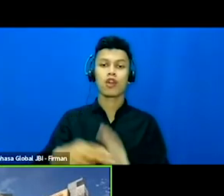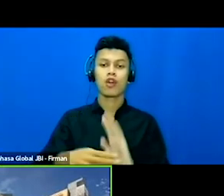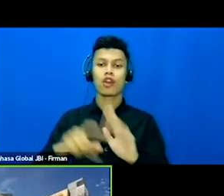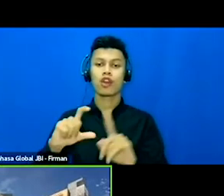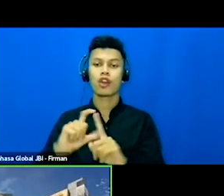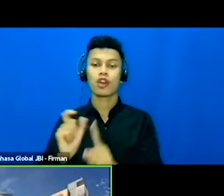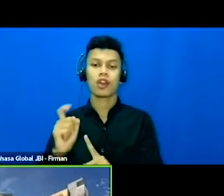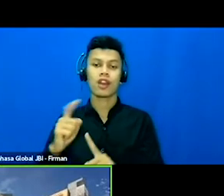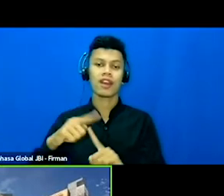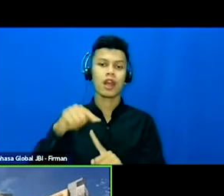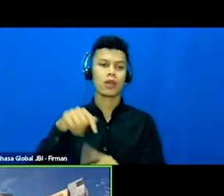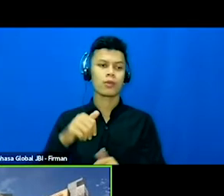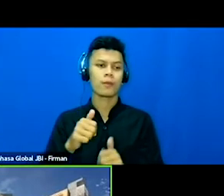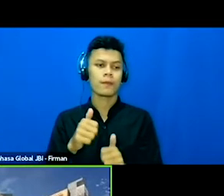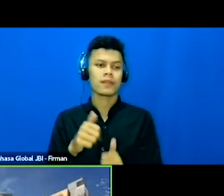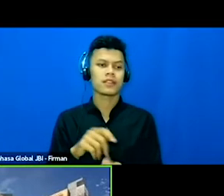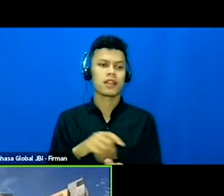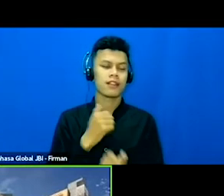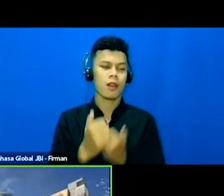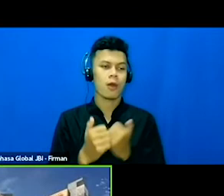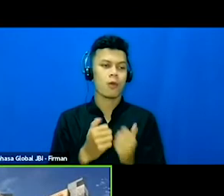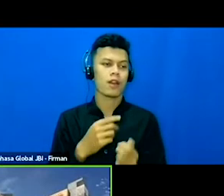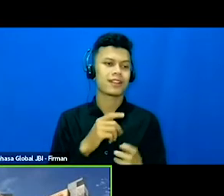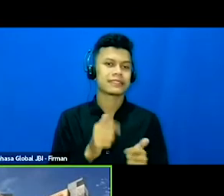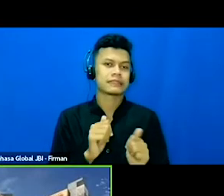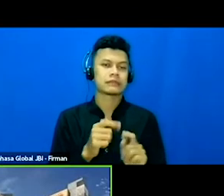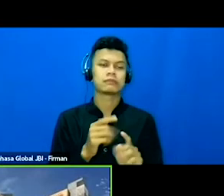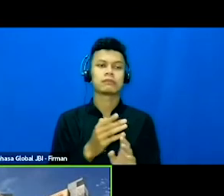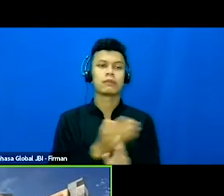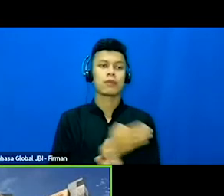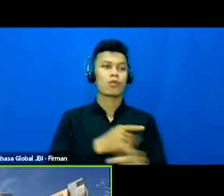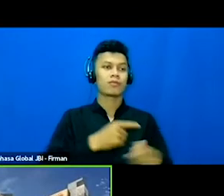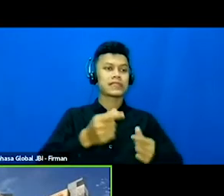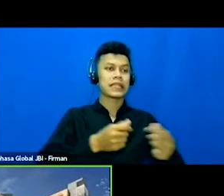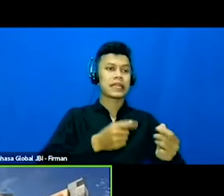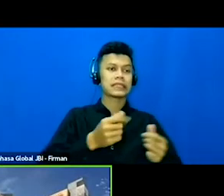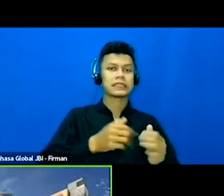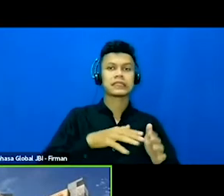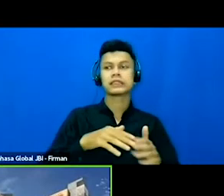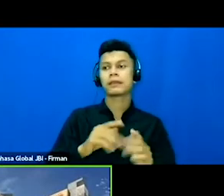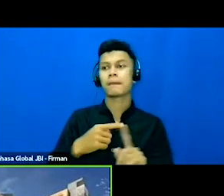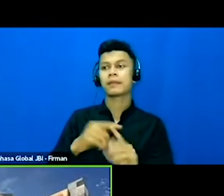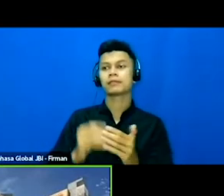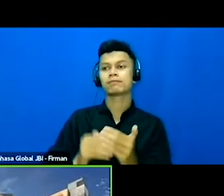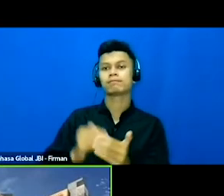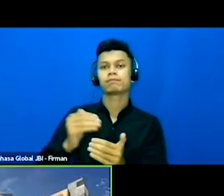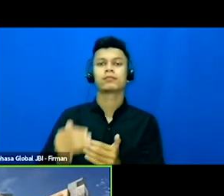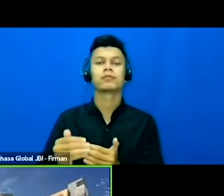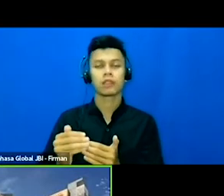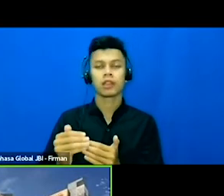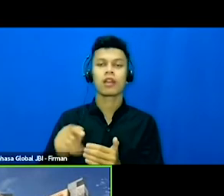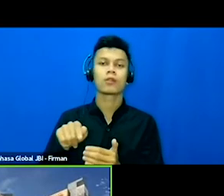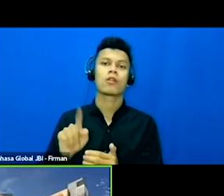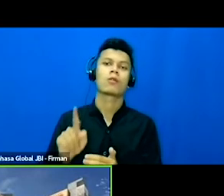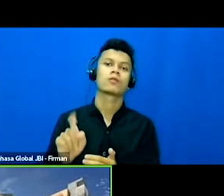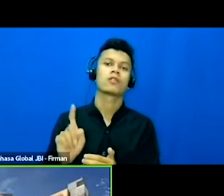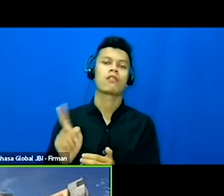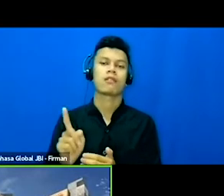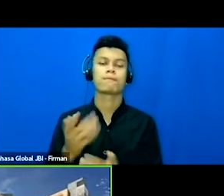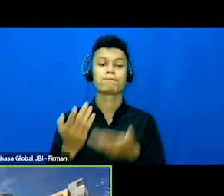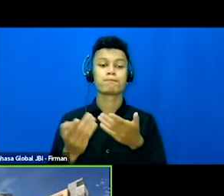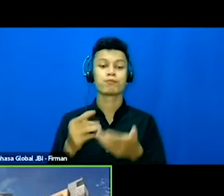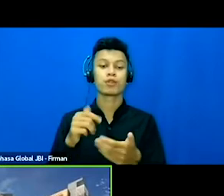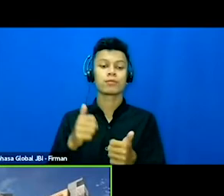apa prepare cheese sebelum ada transaksi dan pos persis nah itu yang barangkali nanti bisa